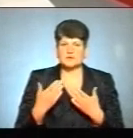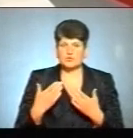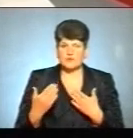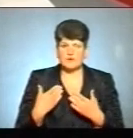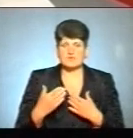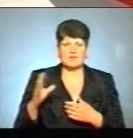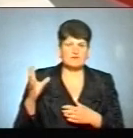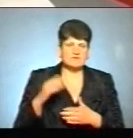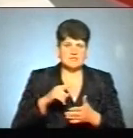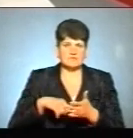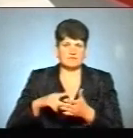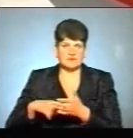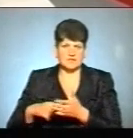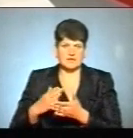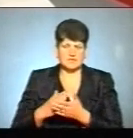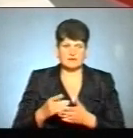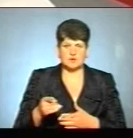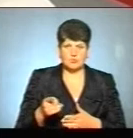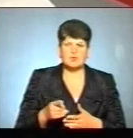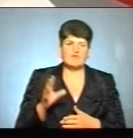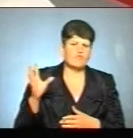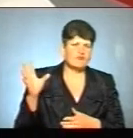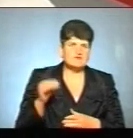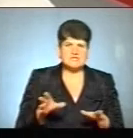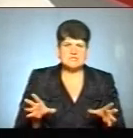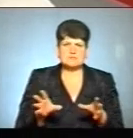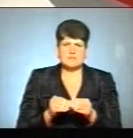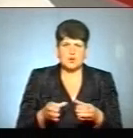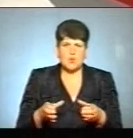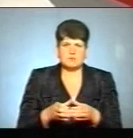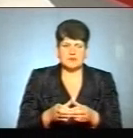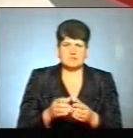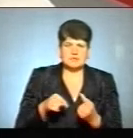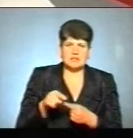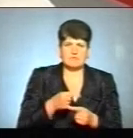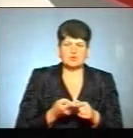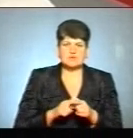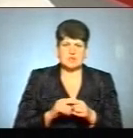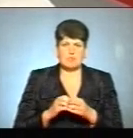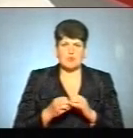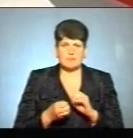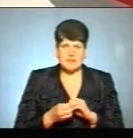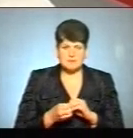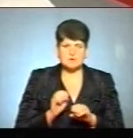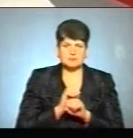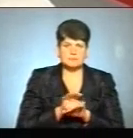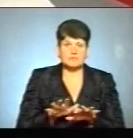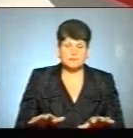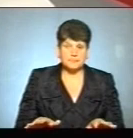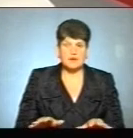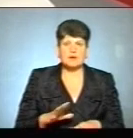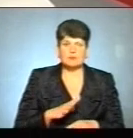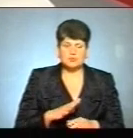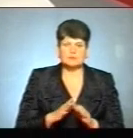є в Тернопільській області, було надзвичайно приємно відмітити, що всі спільно об'єднались навколо цієї проблеми боротьби з COVID-19. І